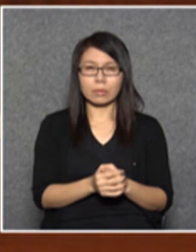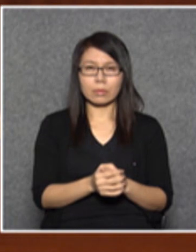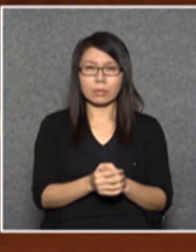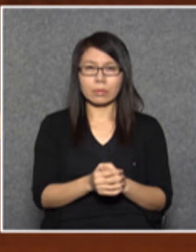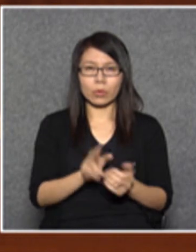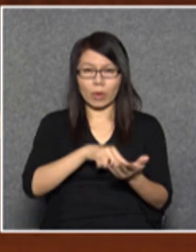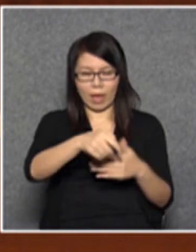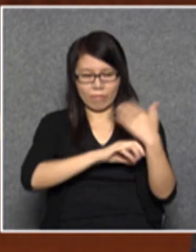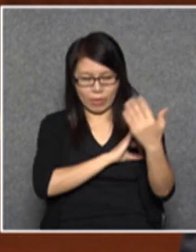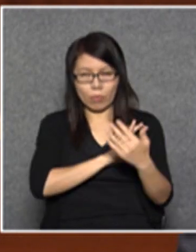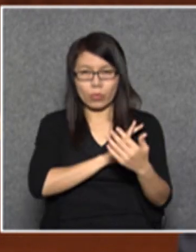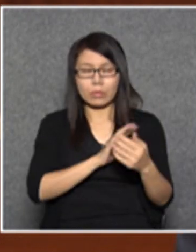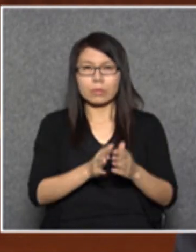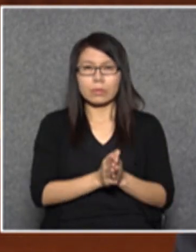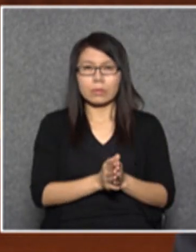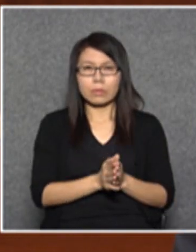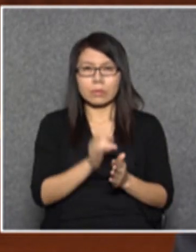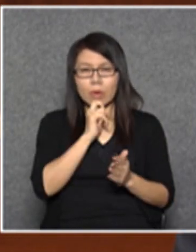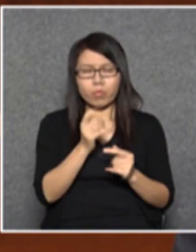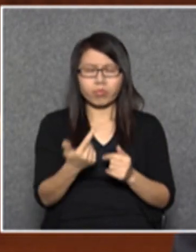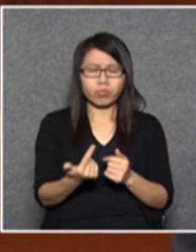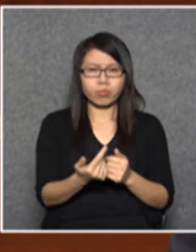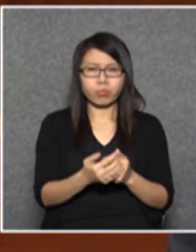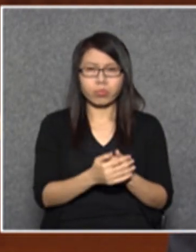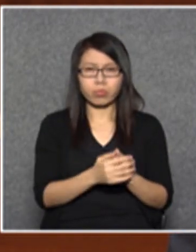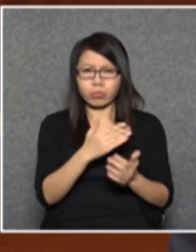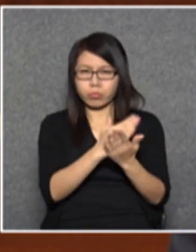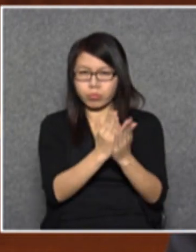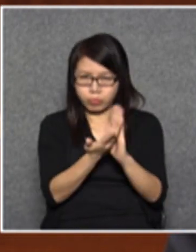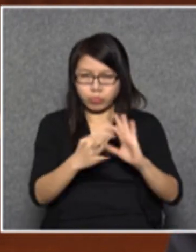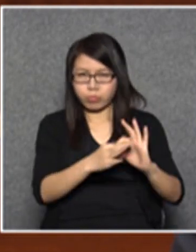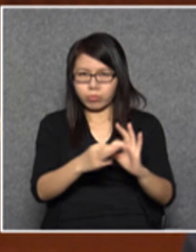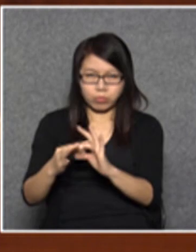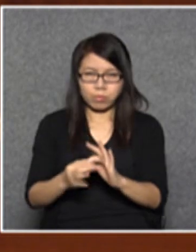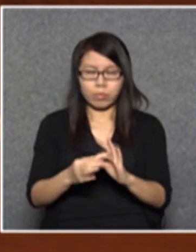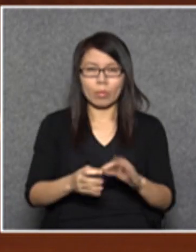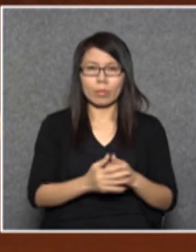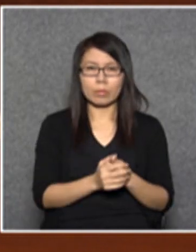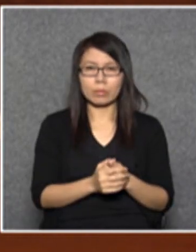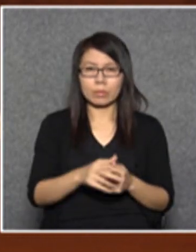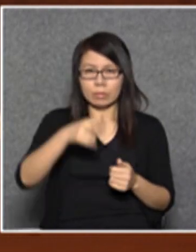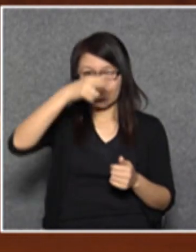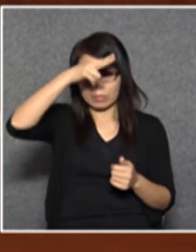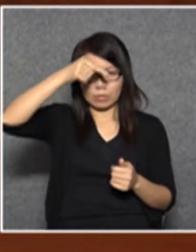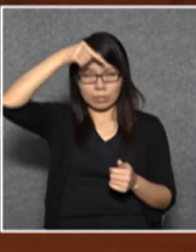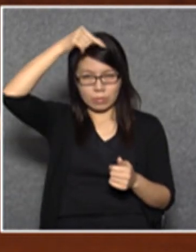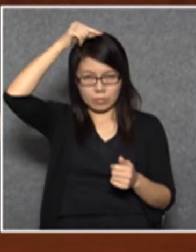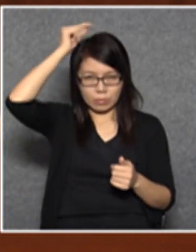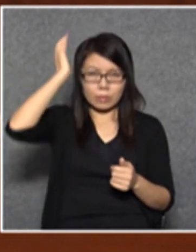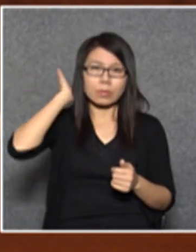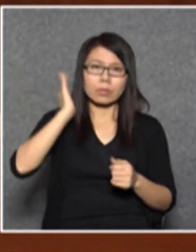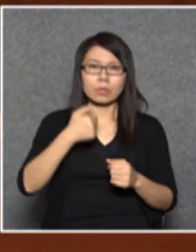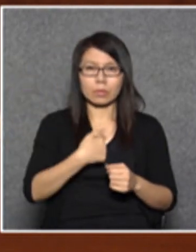機關亦都有種種的關係。董建華先生是我們